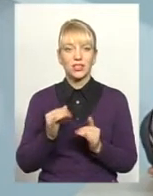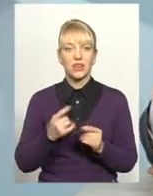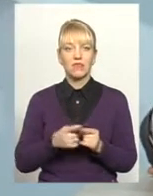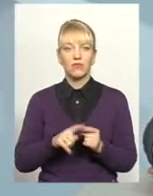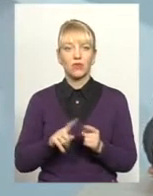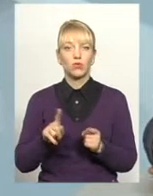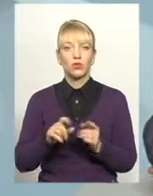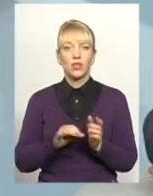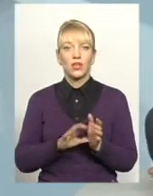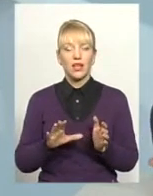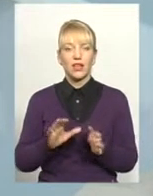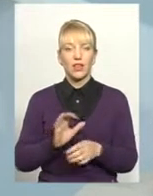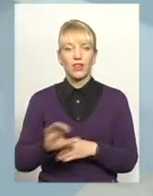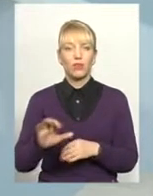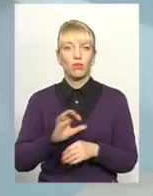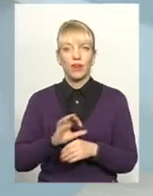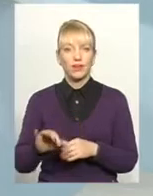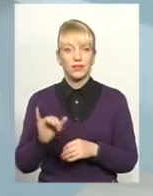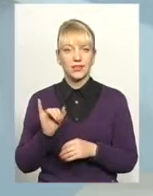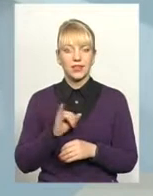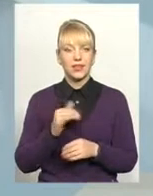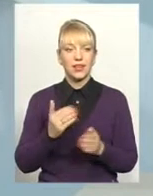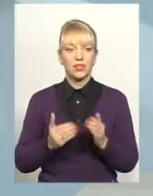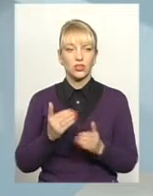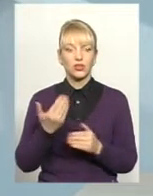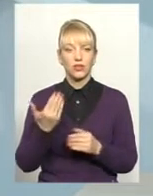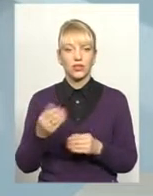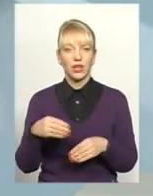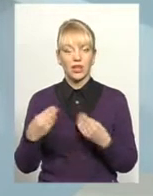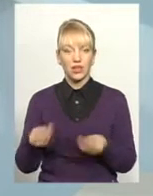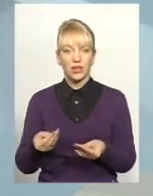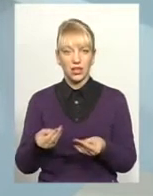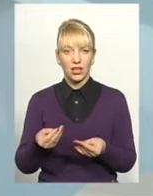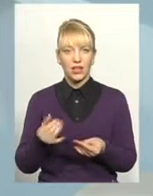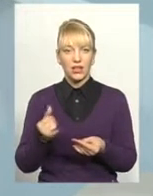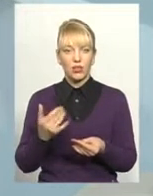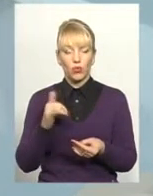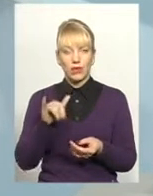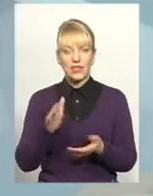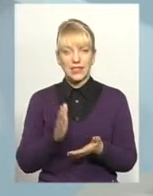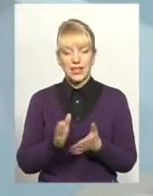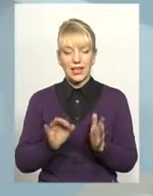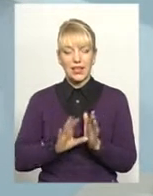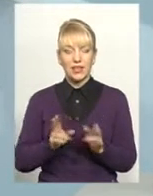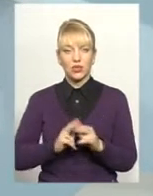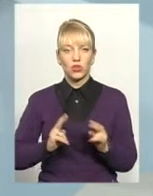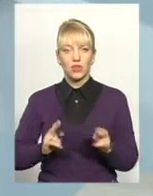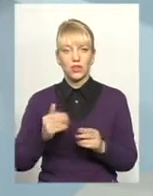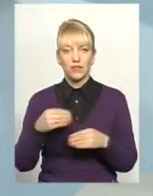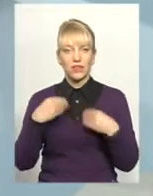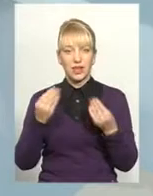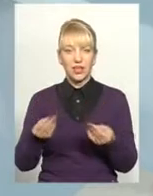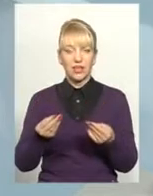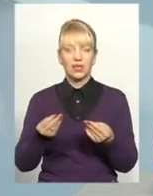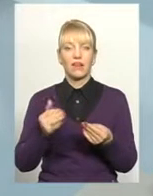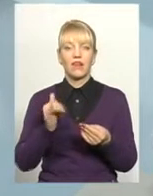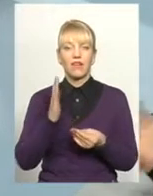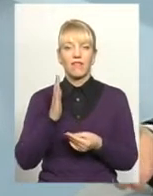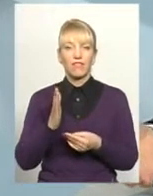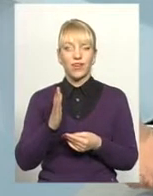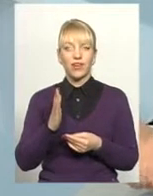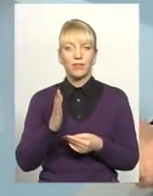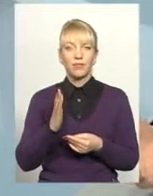електроенергія виробляється, і якщо ви видаєте, у вас є електростанція, ви видаєте мережу, ви її не споживаєте, значить,